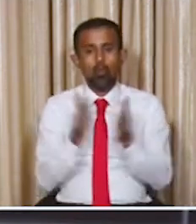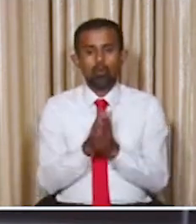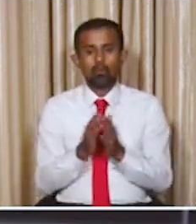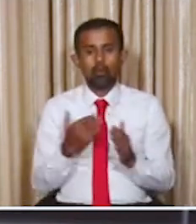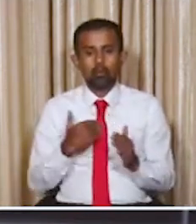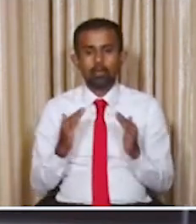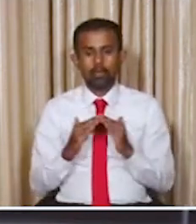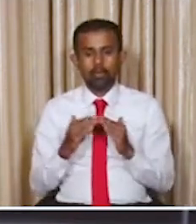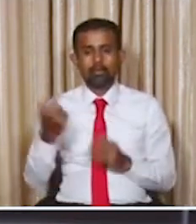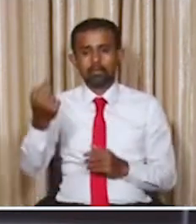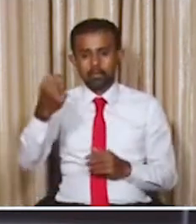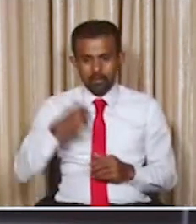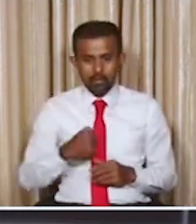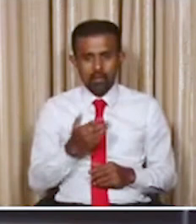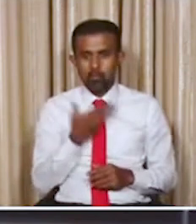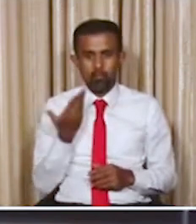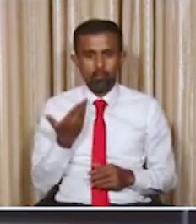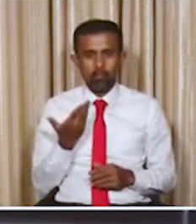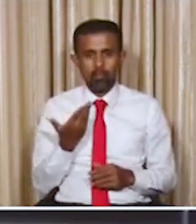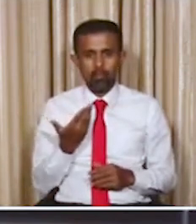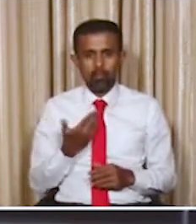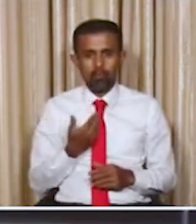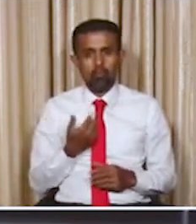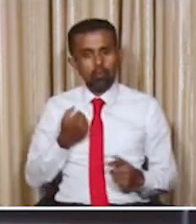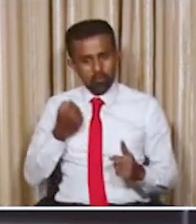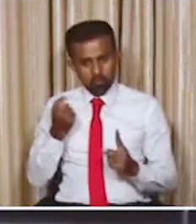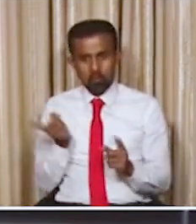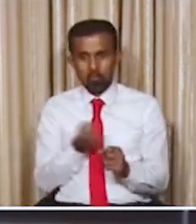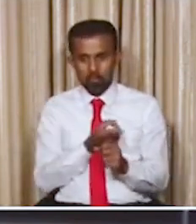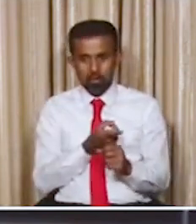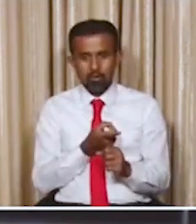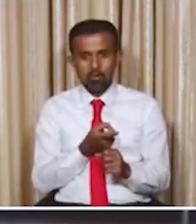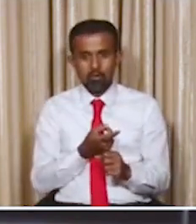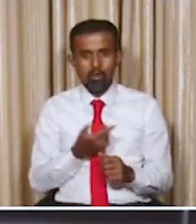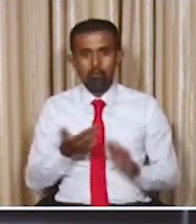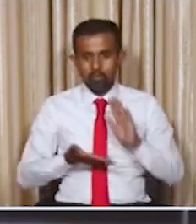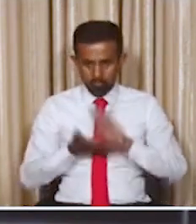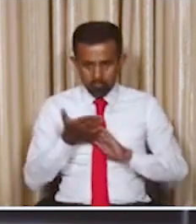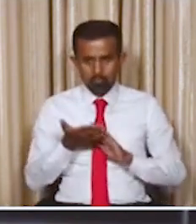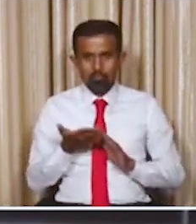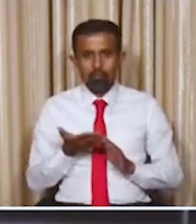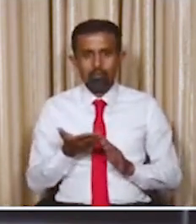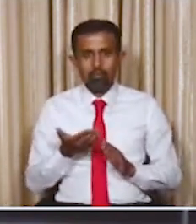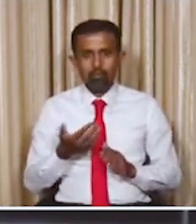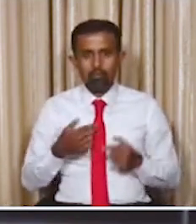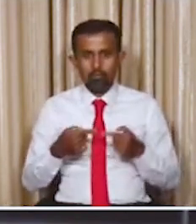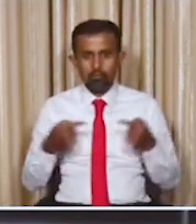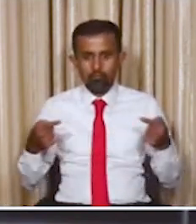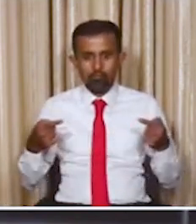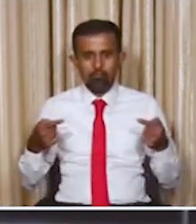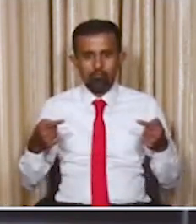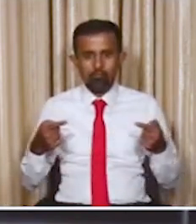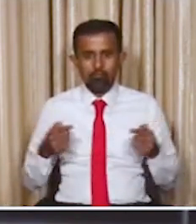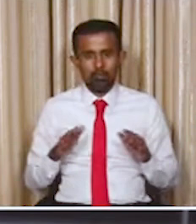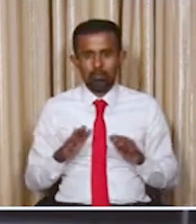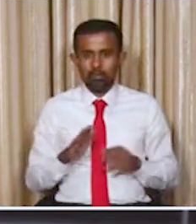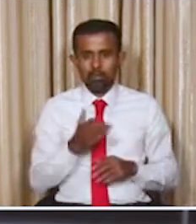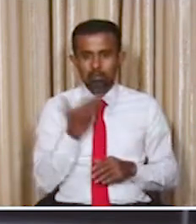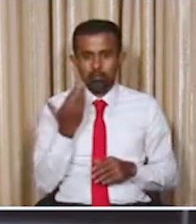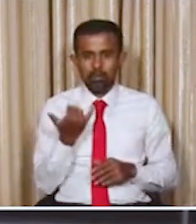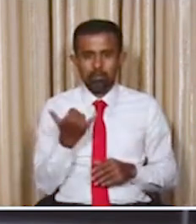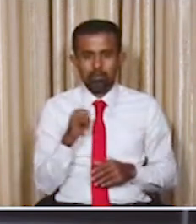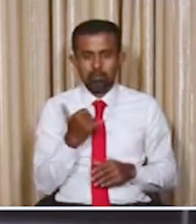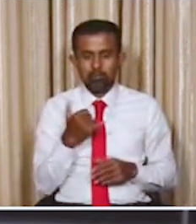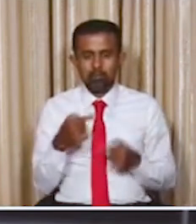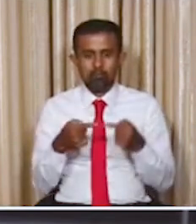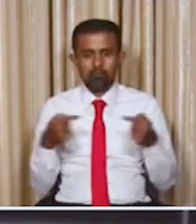gedarata enna puluwan. Ehema niyatiyan naha. Mokada api mara gannada? Api haturada? Api vipakshaya ehema inda puluwan. Samahara